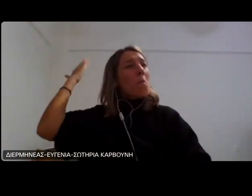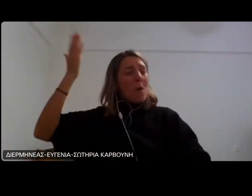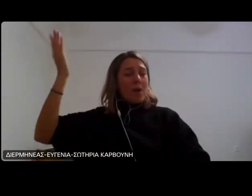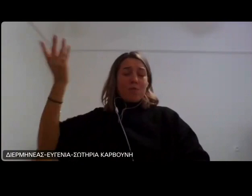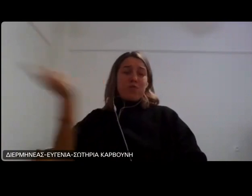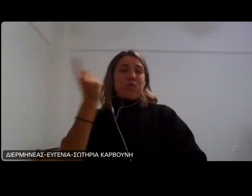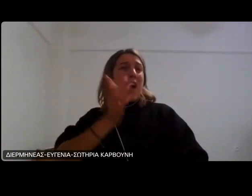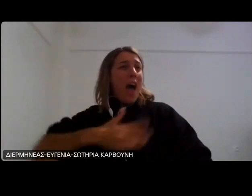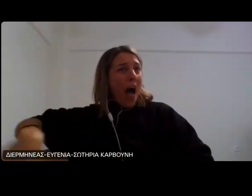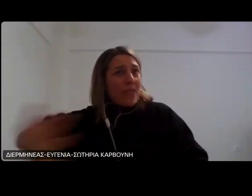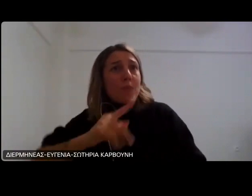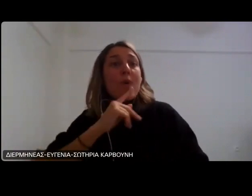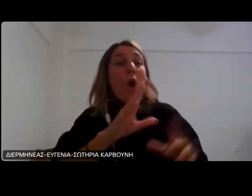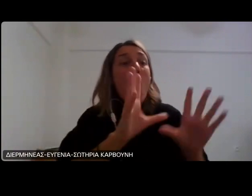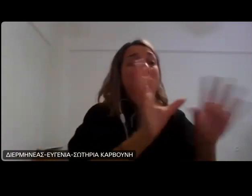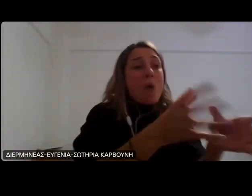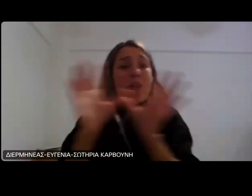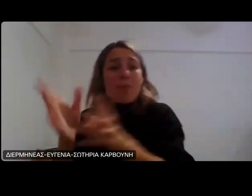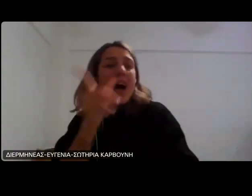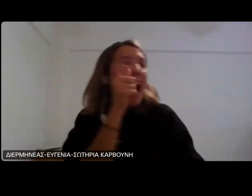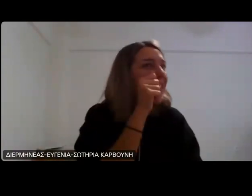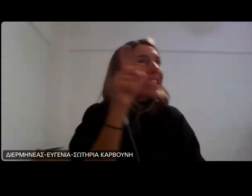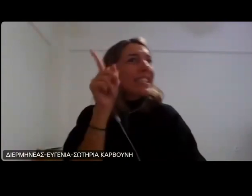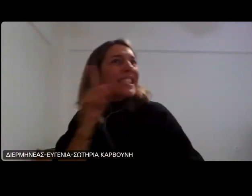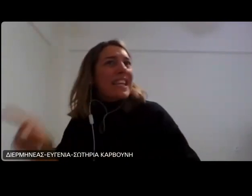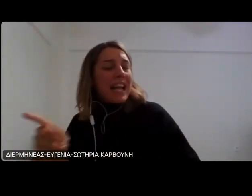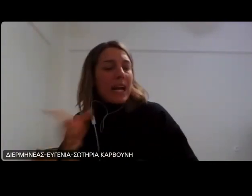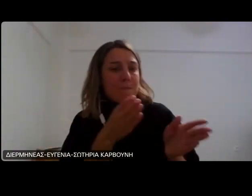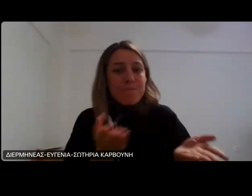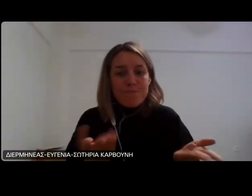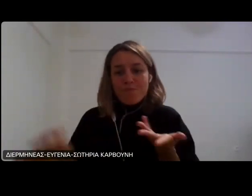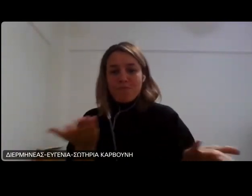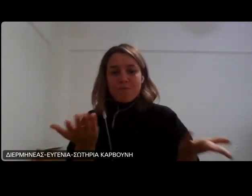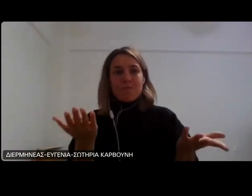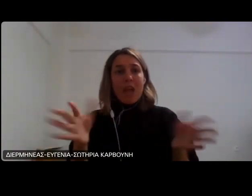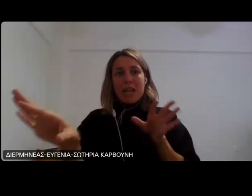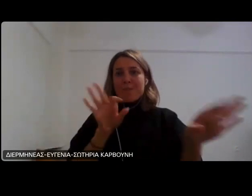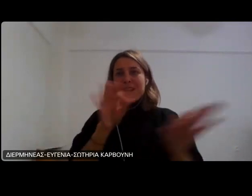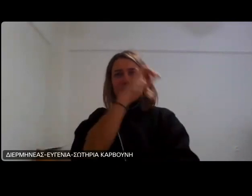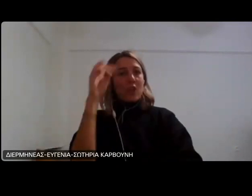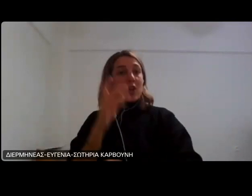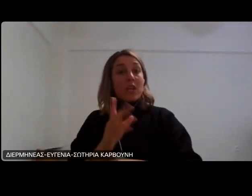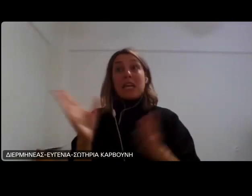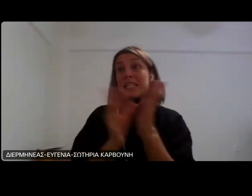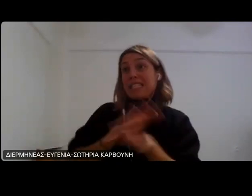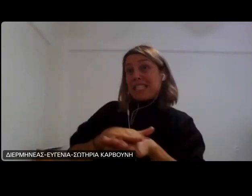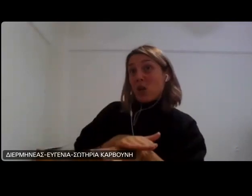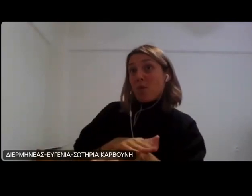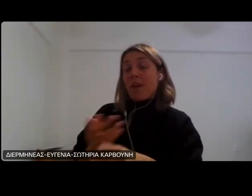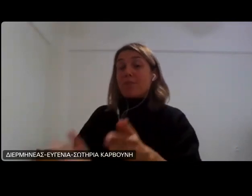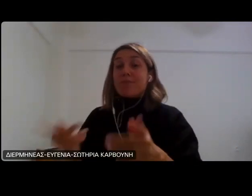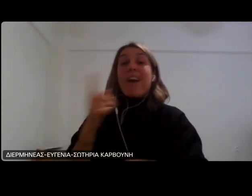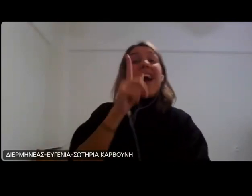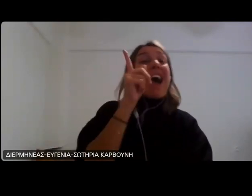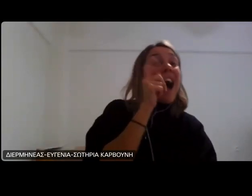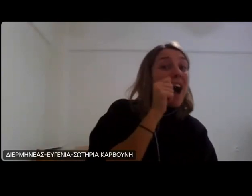την αυστηρή κατηγοριοποίηση αγόρι-κορίτσι, δεν μπορούν να επιλέξουν παρεμπιπτόντως ή να γράψει κορίτσι-αγόρι, αλλά αυτόματη γλώσσα